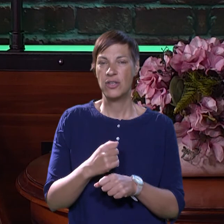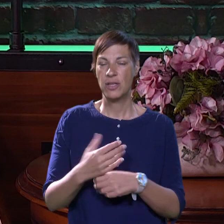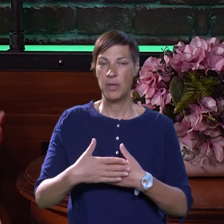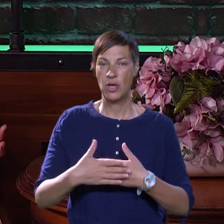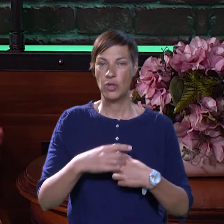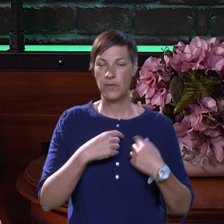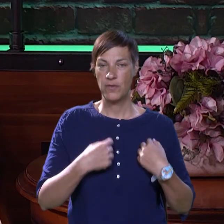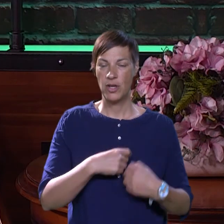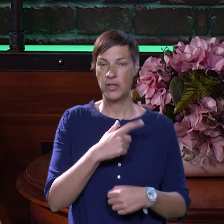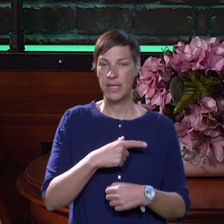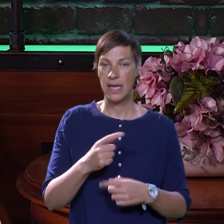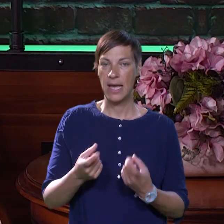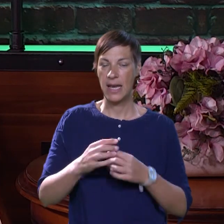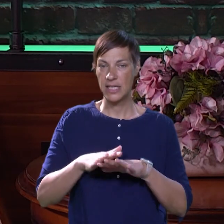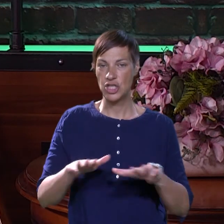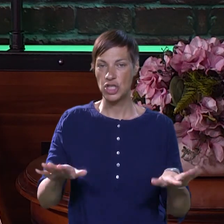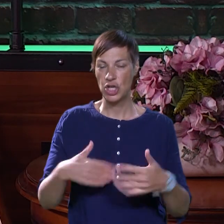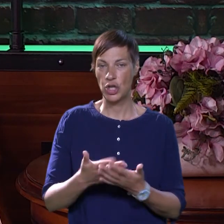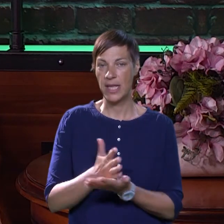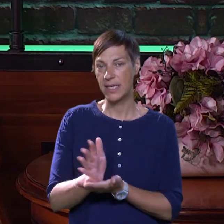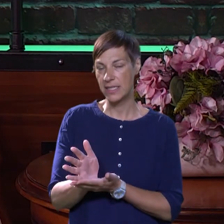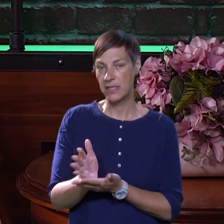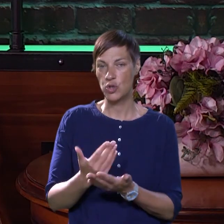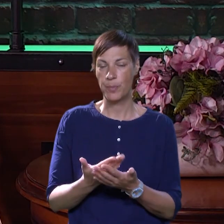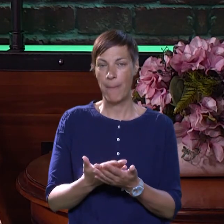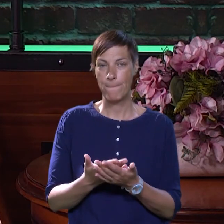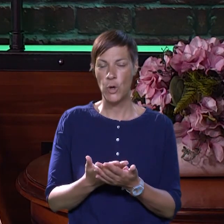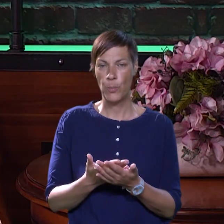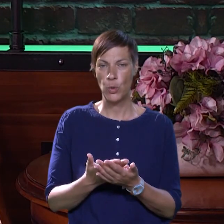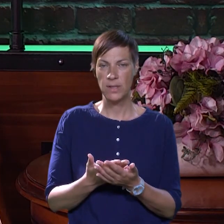I kod volontera, ali i šire, kod nekih službi poput